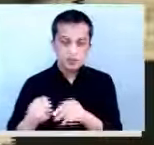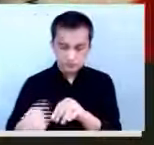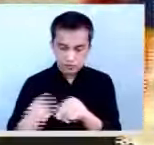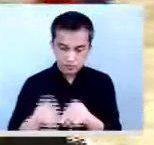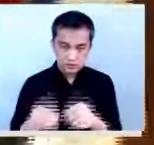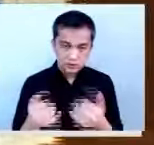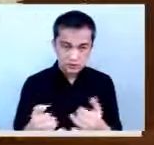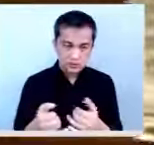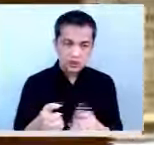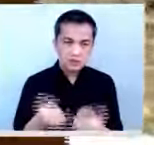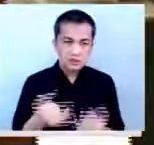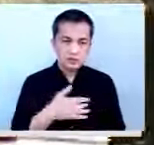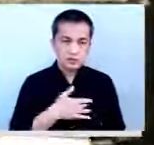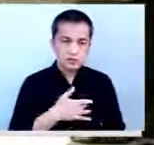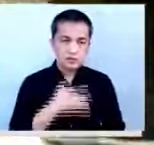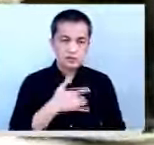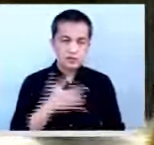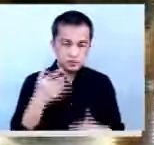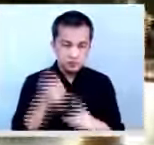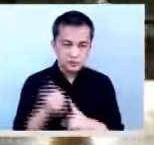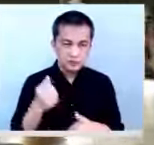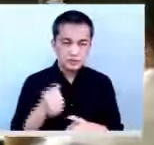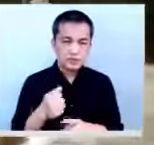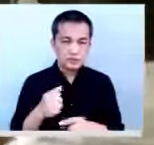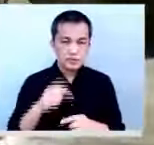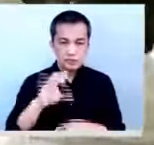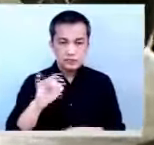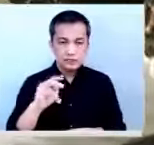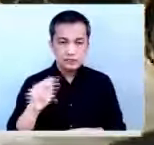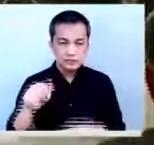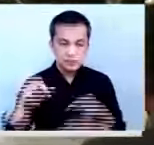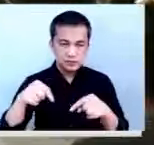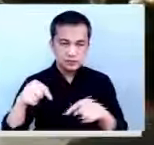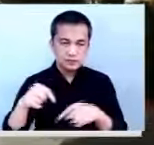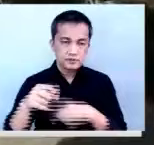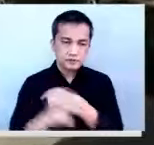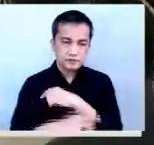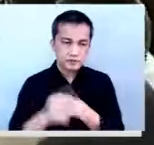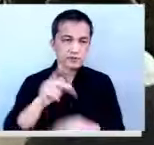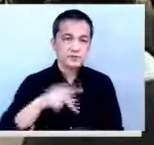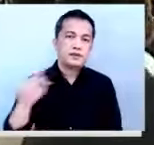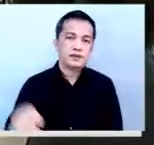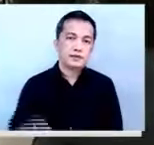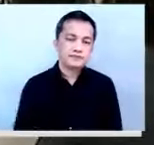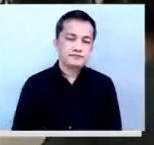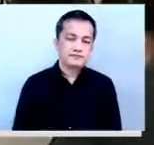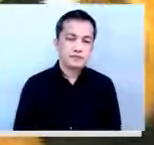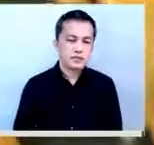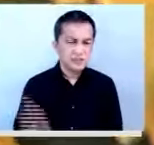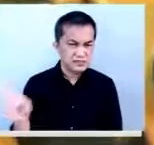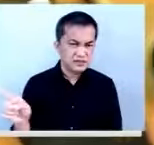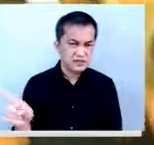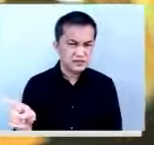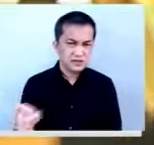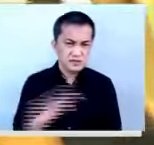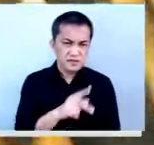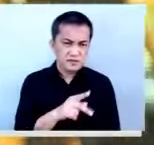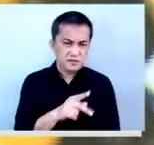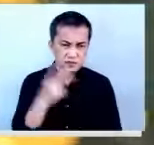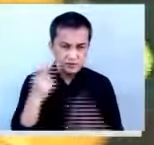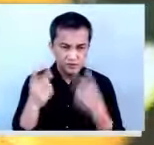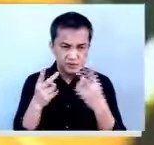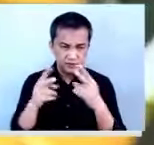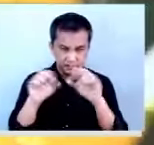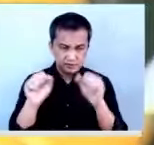ngayon, naramdam pa rin yung epekto ng bagyong Karina, particular dito sa lalawigan ng Pampanga. Kaya nga ito yung isa sa mga personal na binisita ni